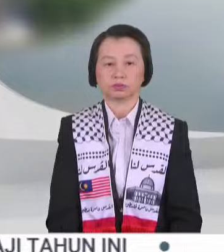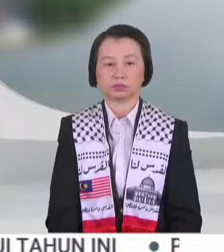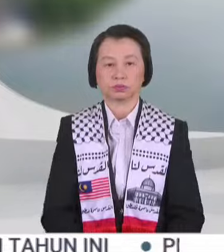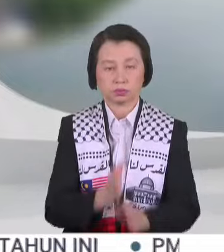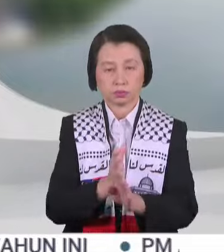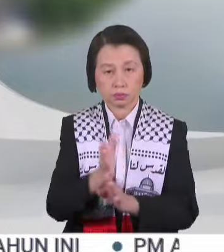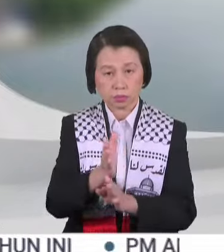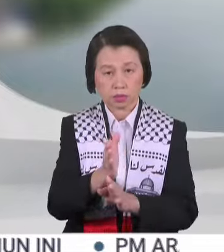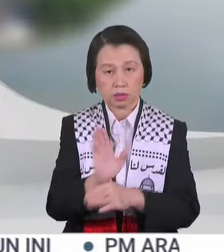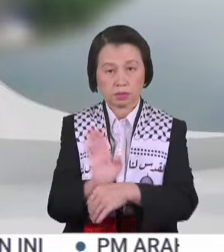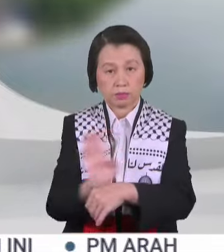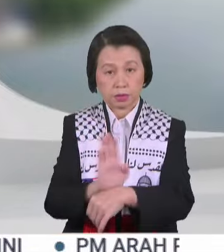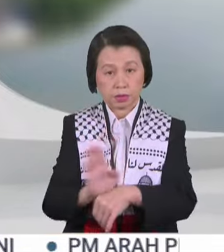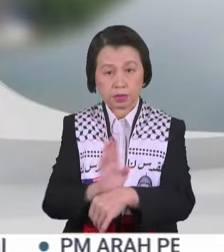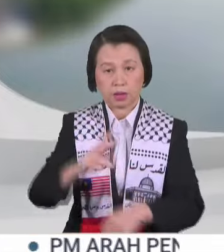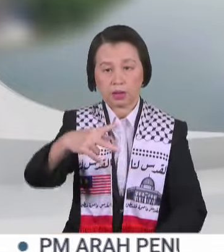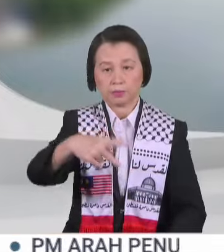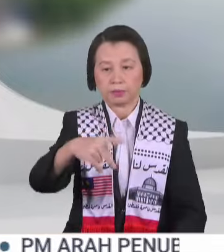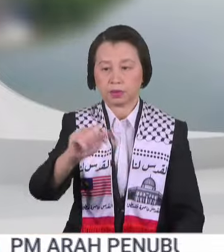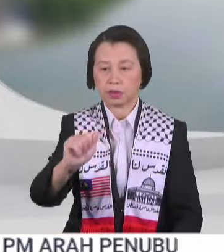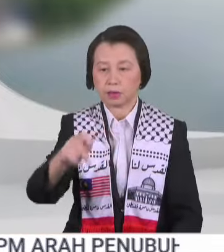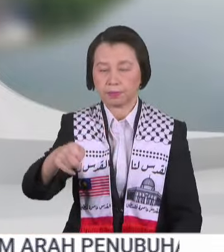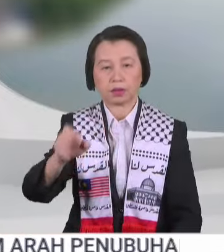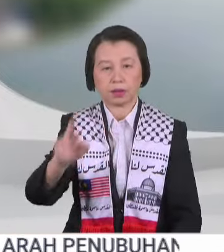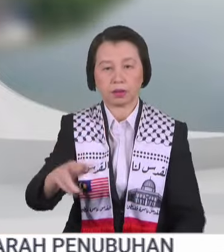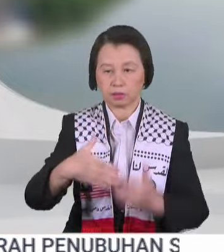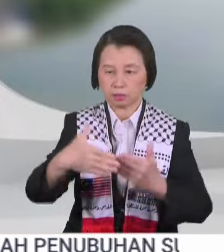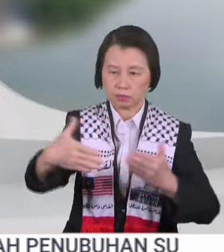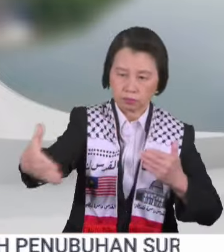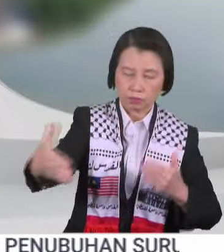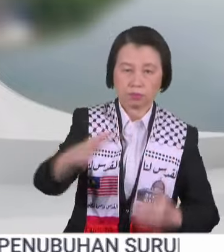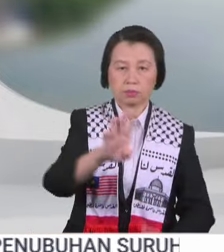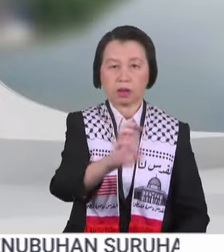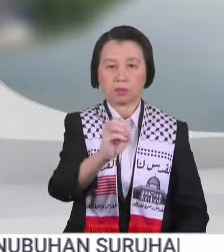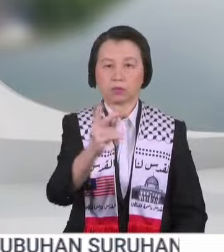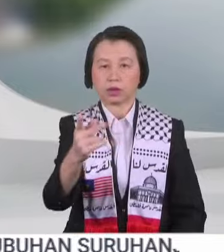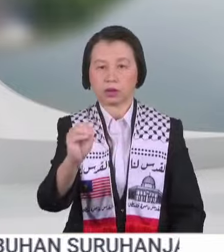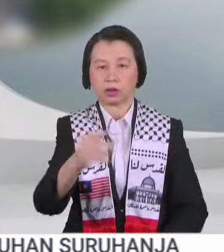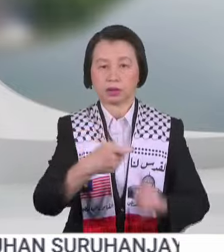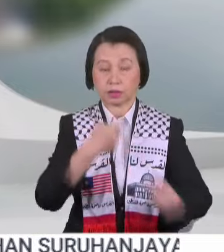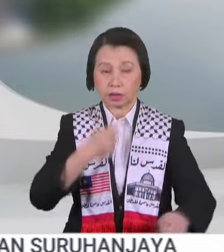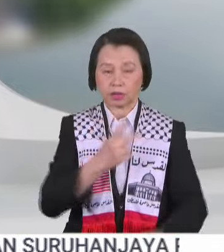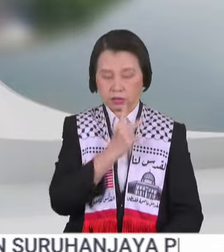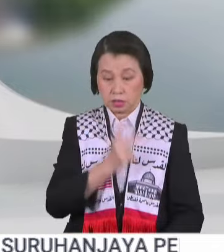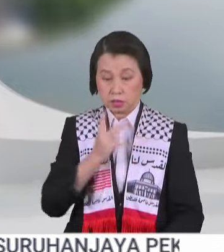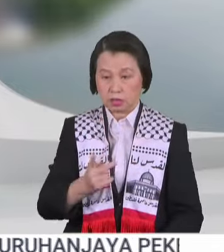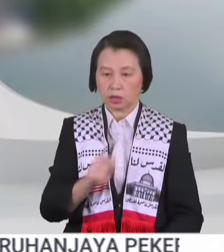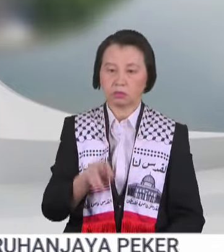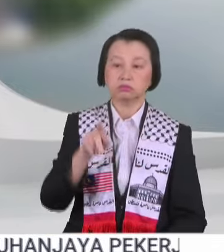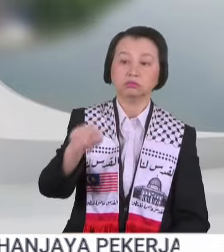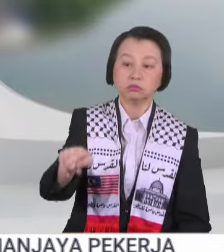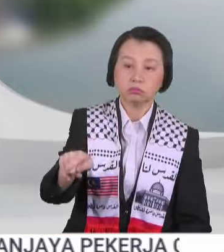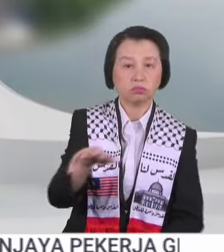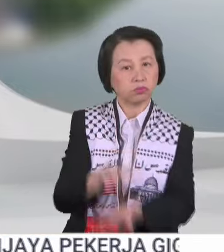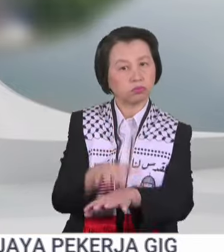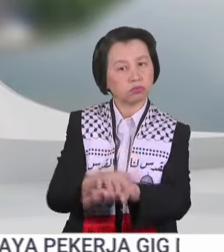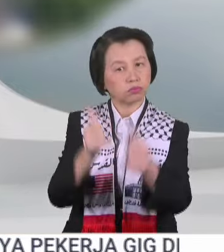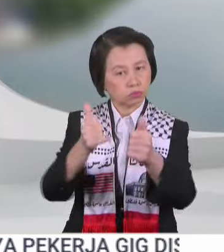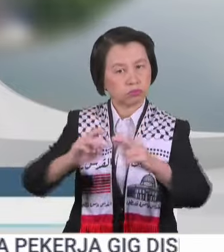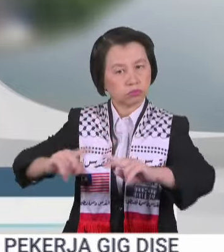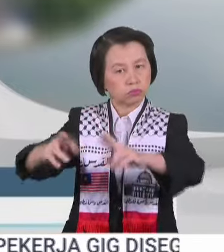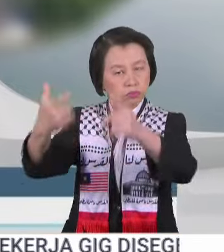Sektor perniagaan di daerah Papar yang terletak kira-kira 40 km dari ibu negeri dilihat semakin rancak